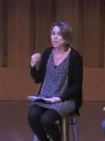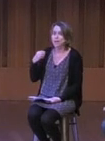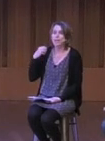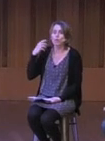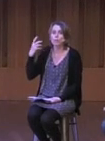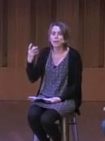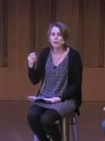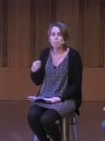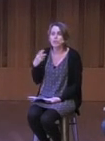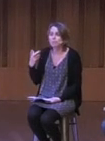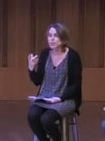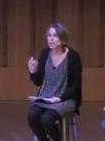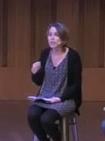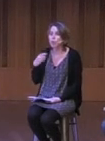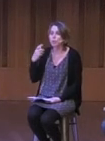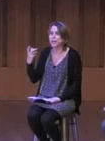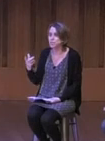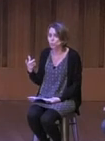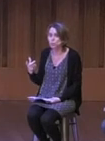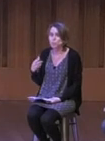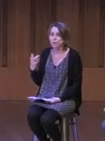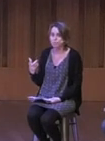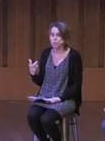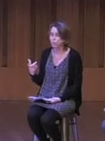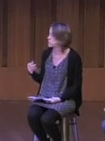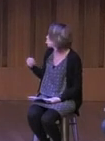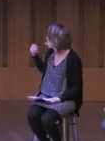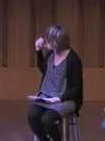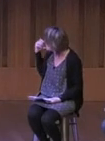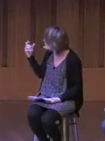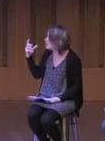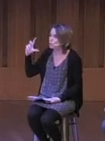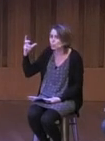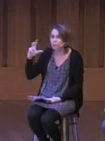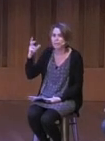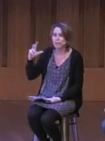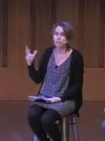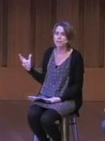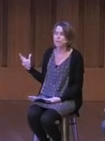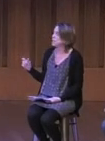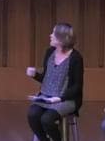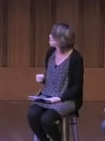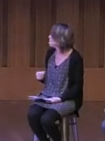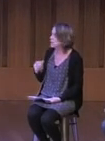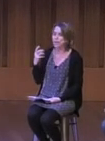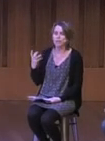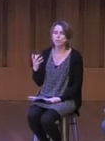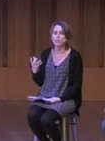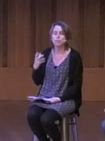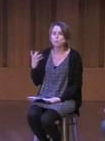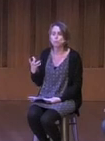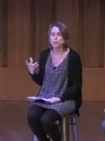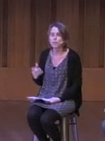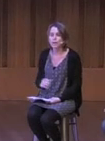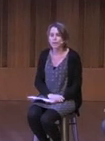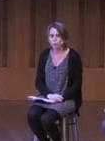permet recuperar el medi ambient i recuperar la salut per les persones. No? I aquesta doble manera de mirar la Rambla era la que